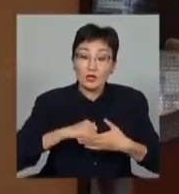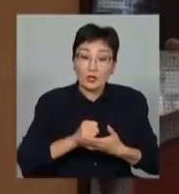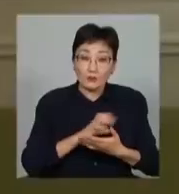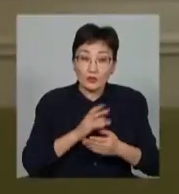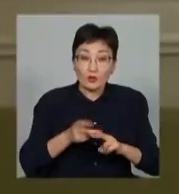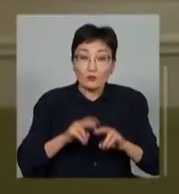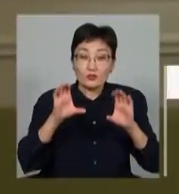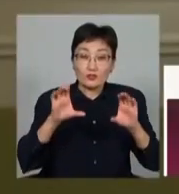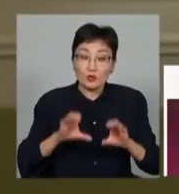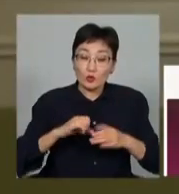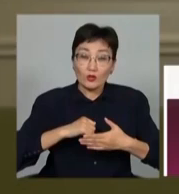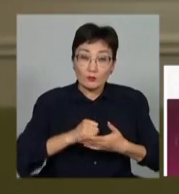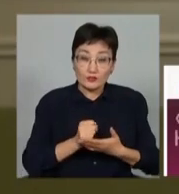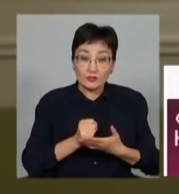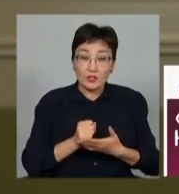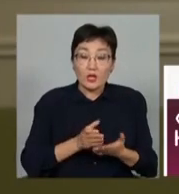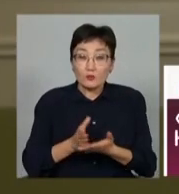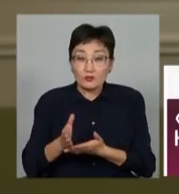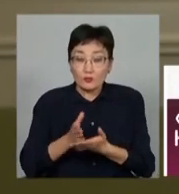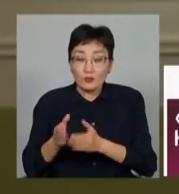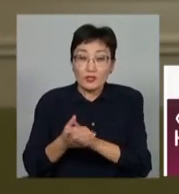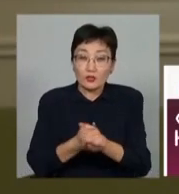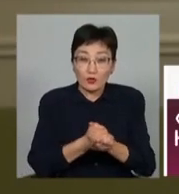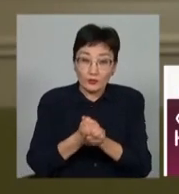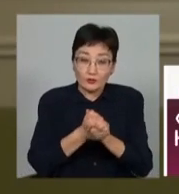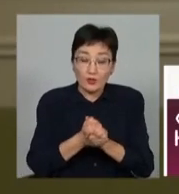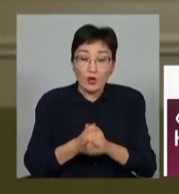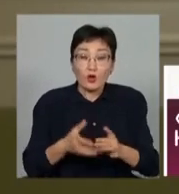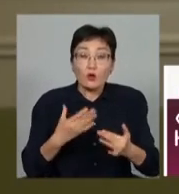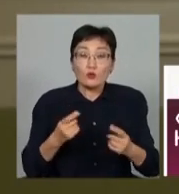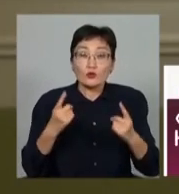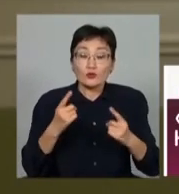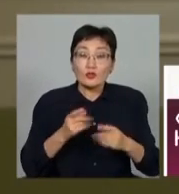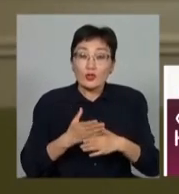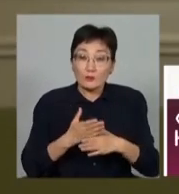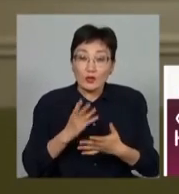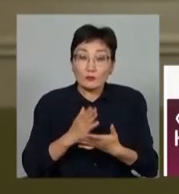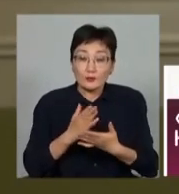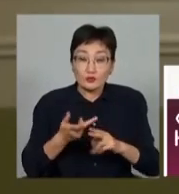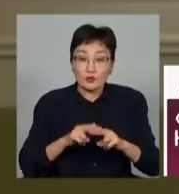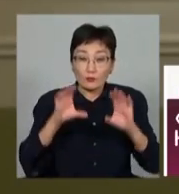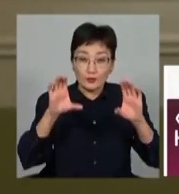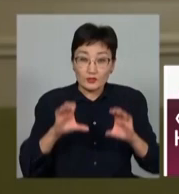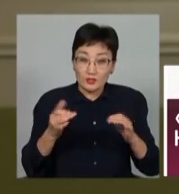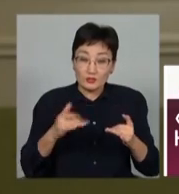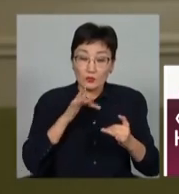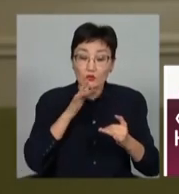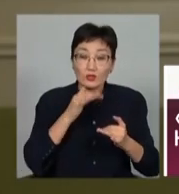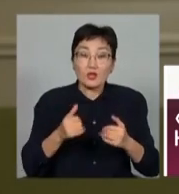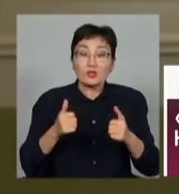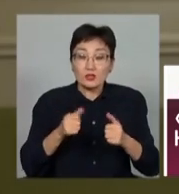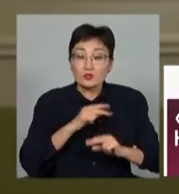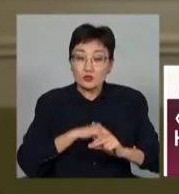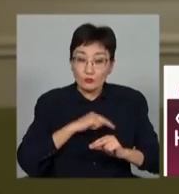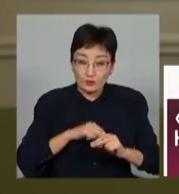Бұл заңдың қабылдауына салалық кәсіподақта өзінің үлкен үлесін қосты. Осы заң қазіргі таңда жақсы